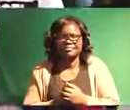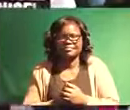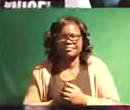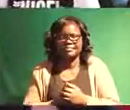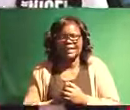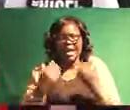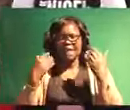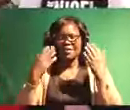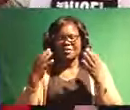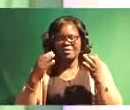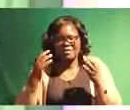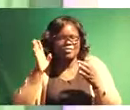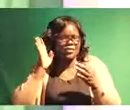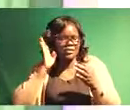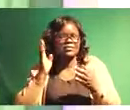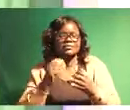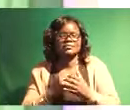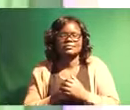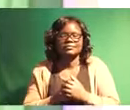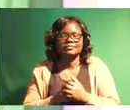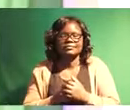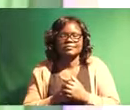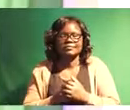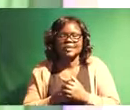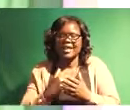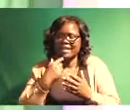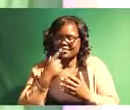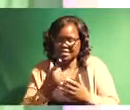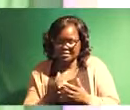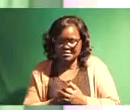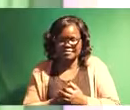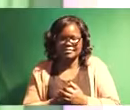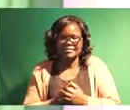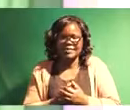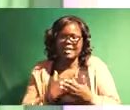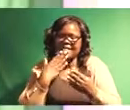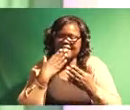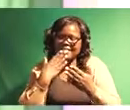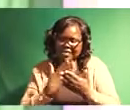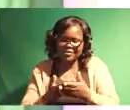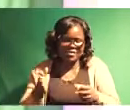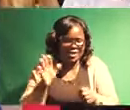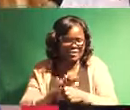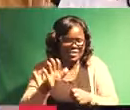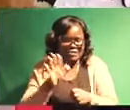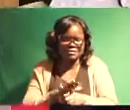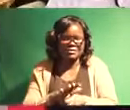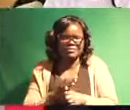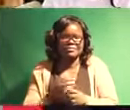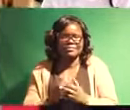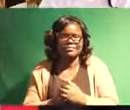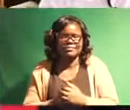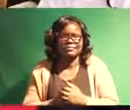Sijui kama mmenisikiza jameni. Nimesema asante sana.